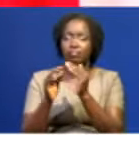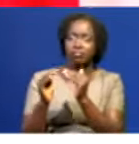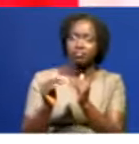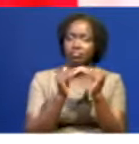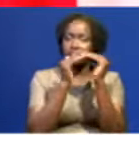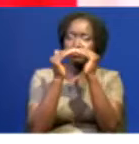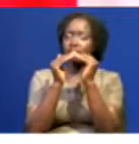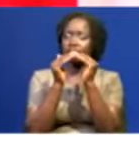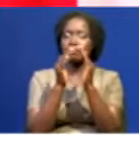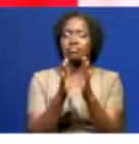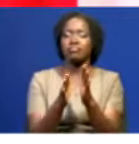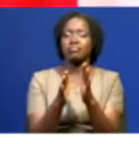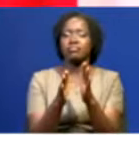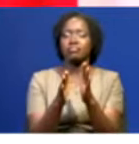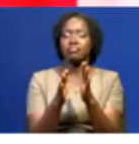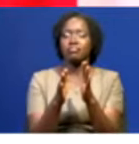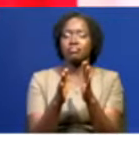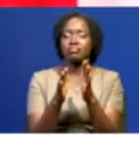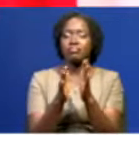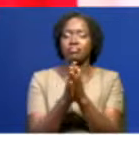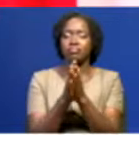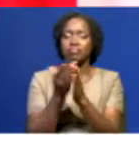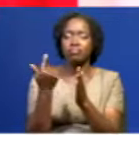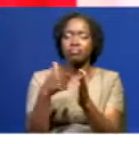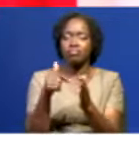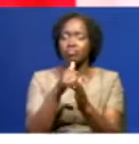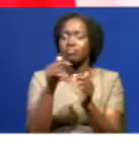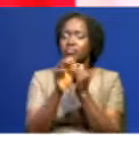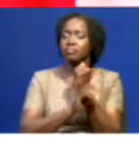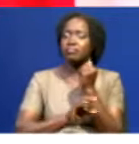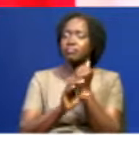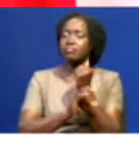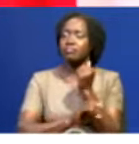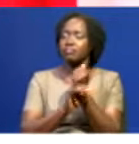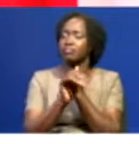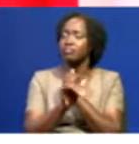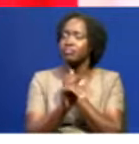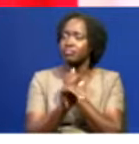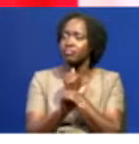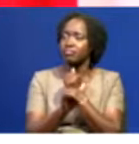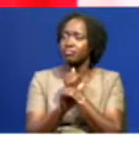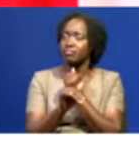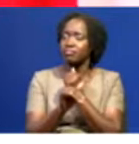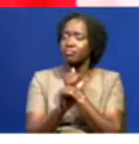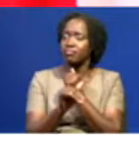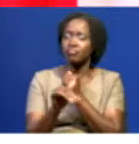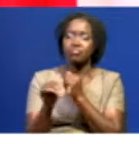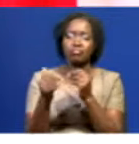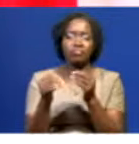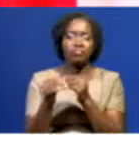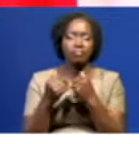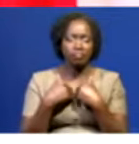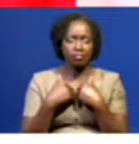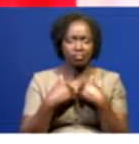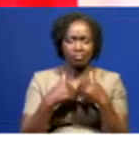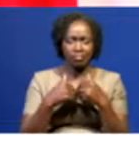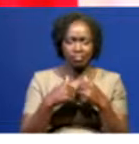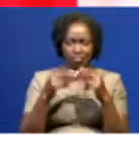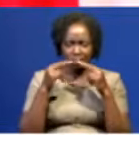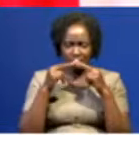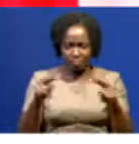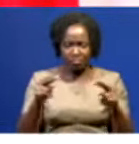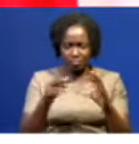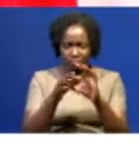wanademokrasia. Na sisi ni inchi ambayo tunaweka amani na tunaweka